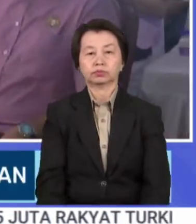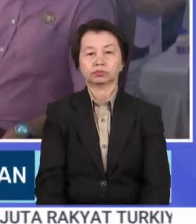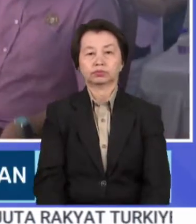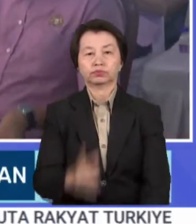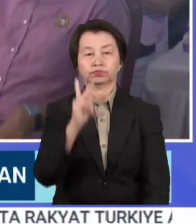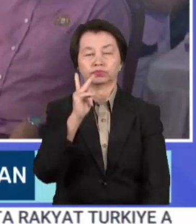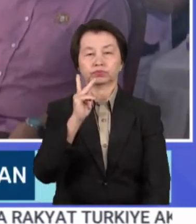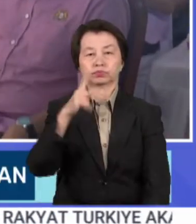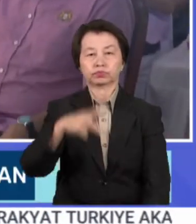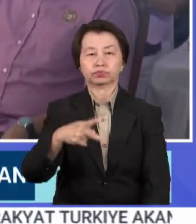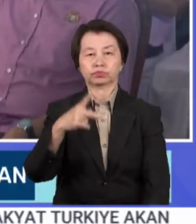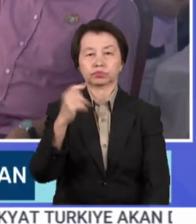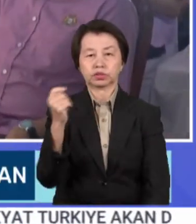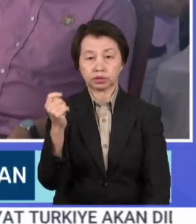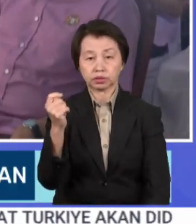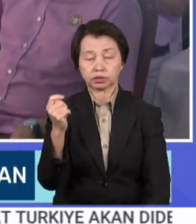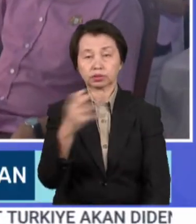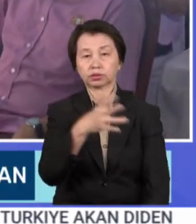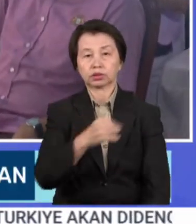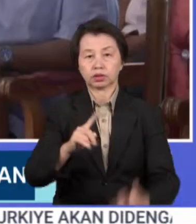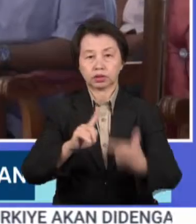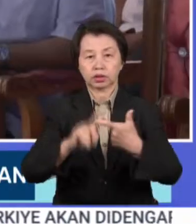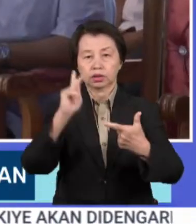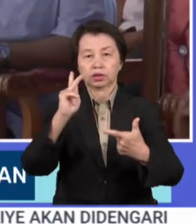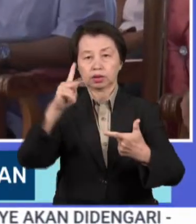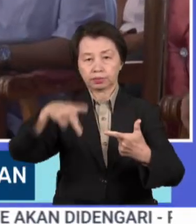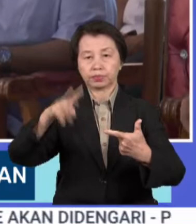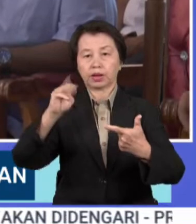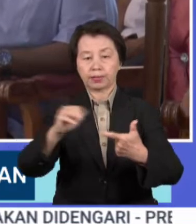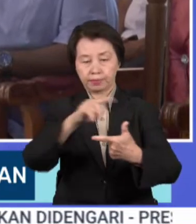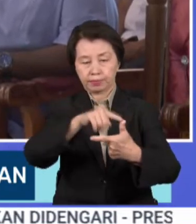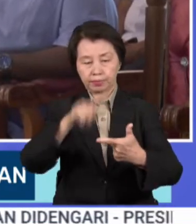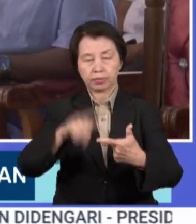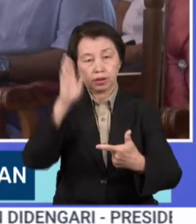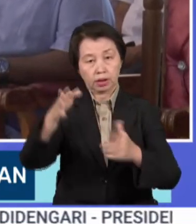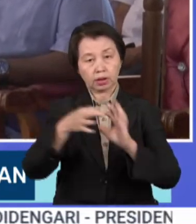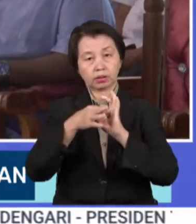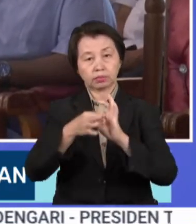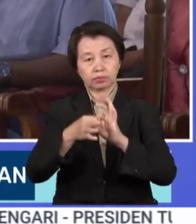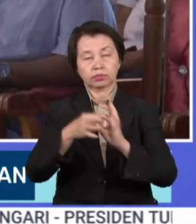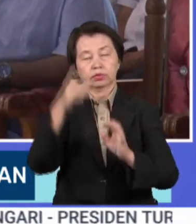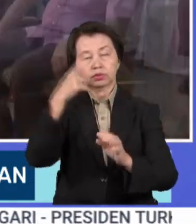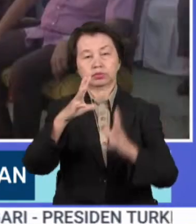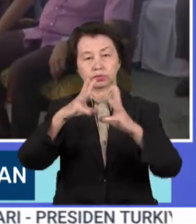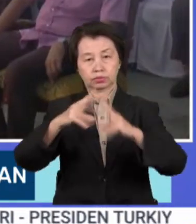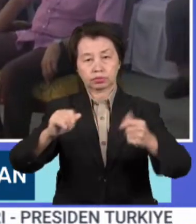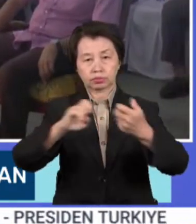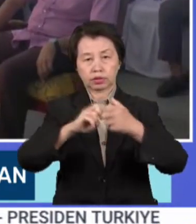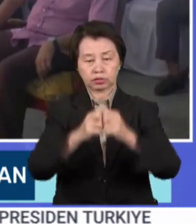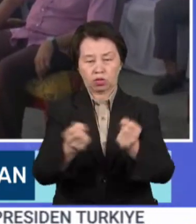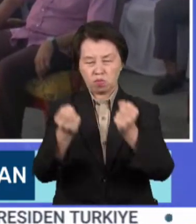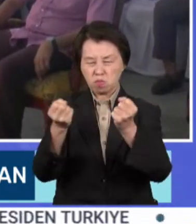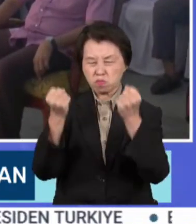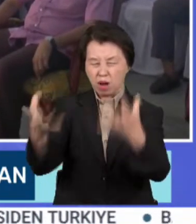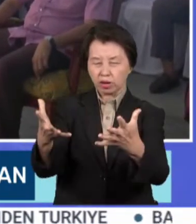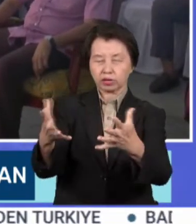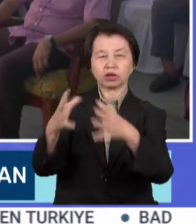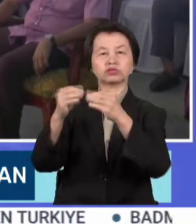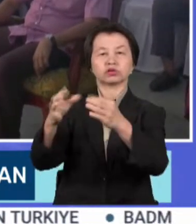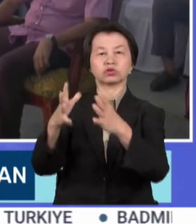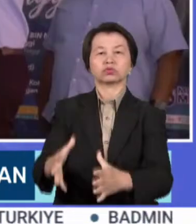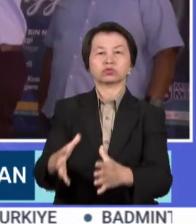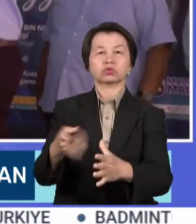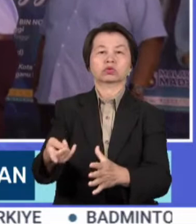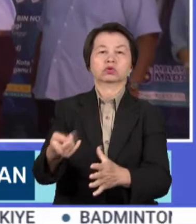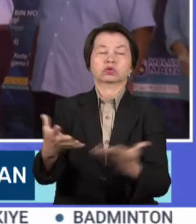Kementerian Pendidikan Tinggi KPT dan Kementerian Pendidikan akan bekerjasama rapat bagi mengatasi isu lambakan graduan